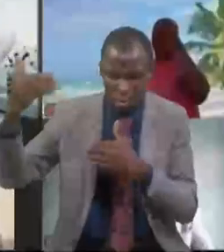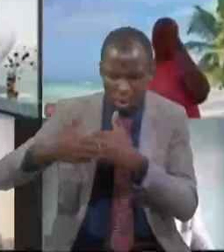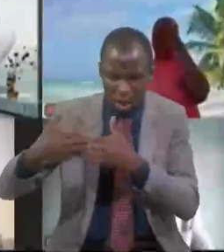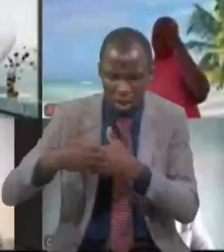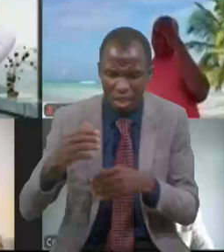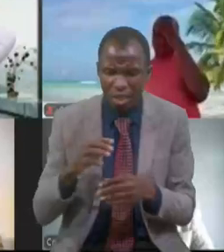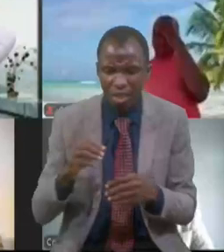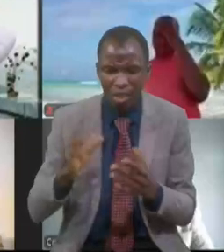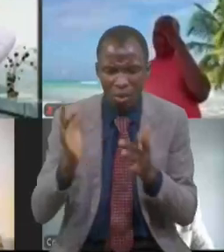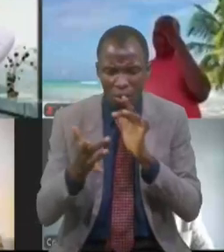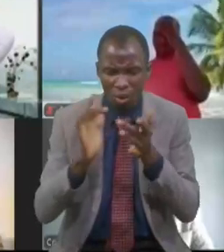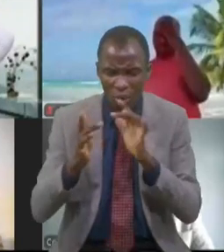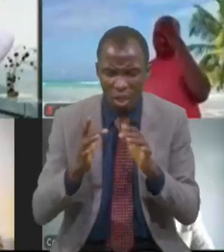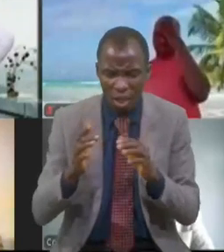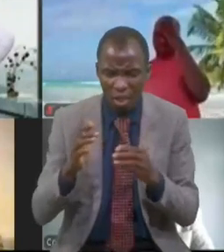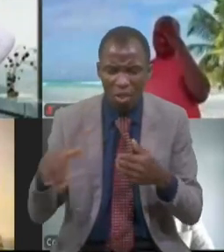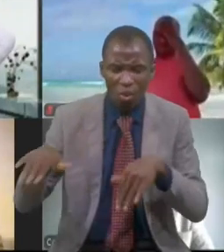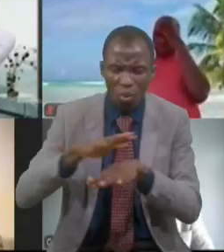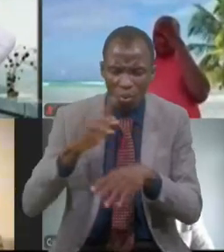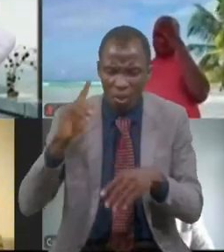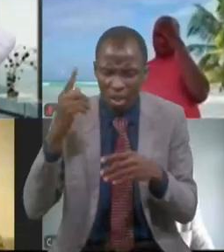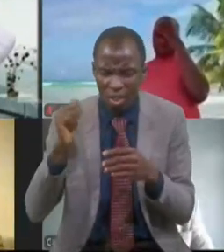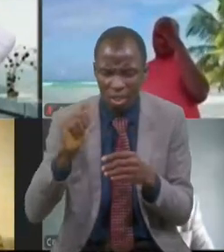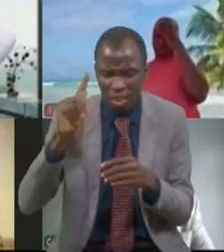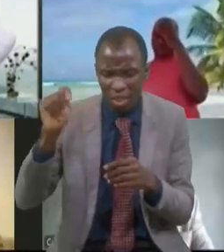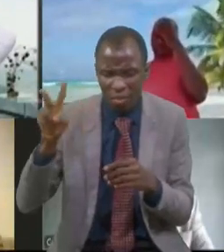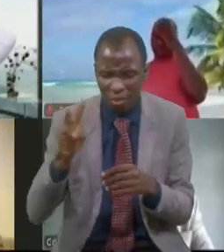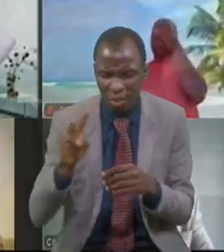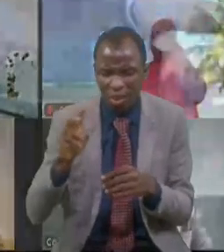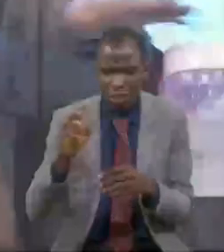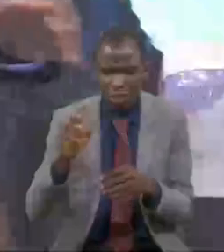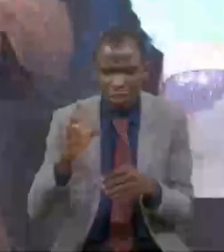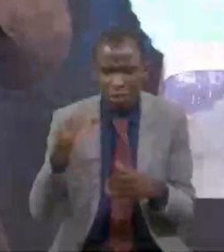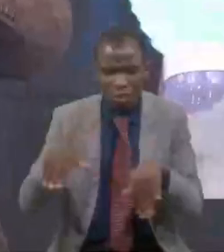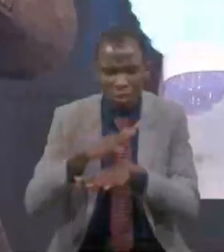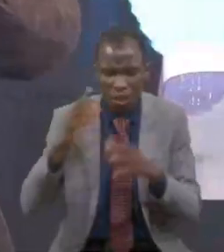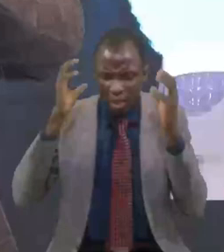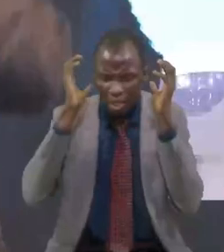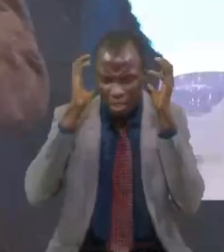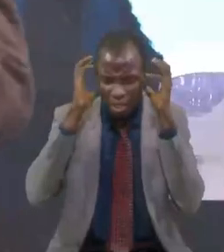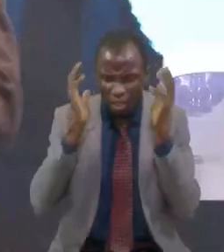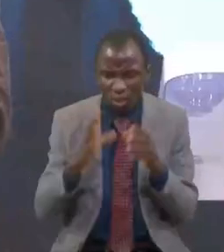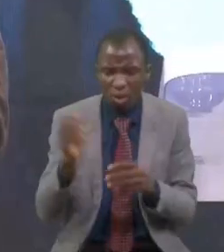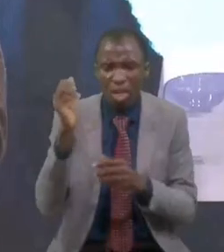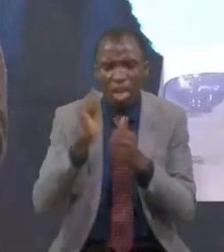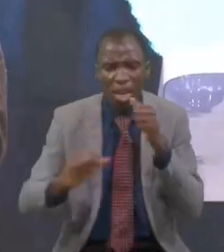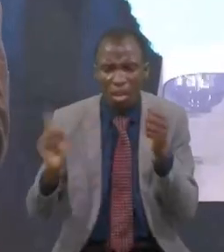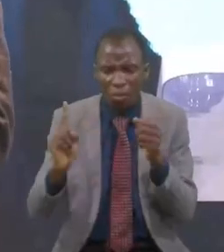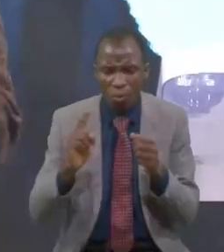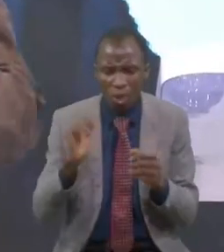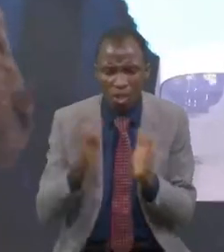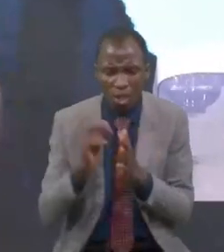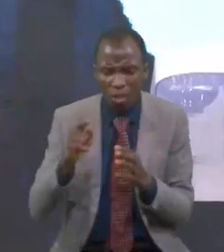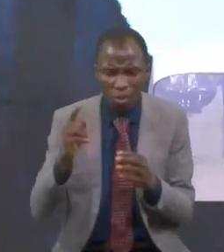en ligne à la télé à la radio partout